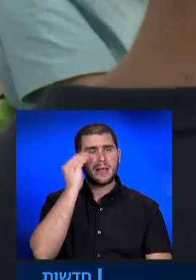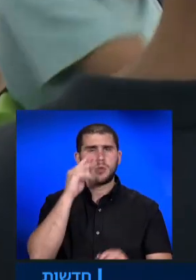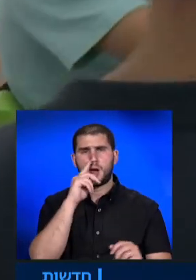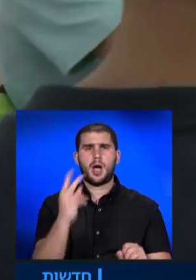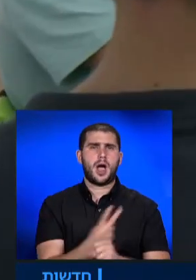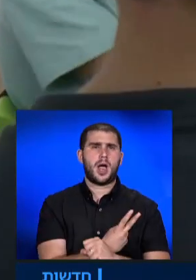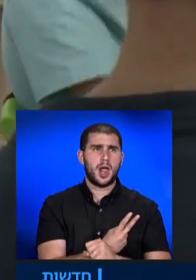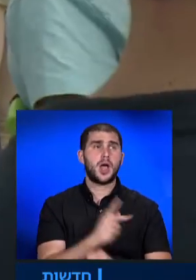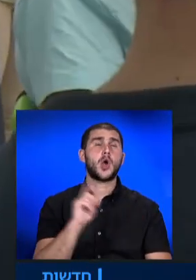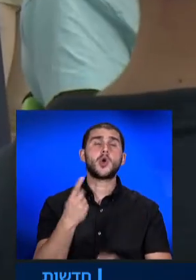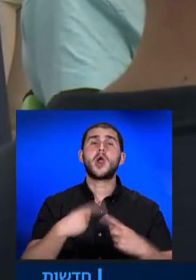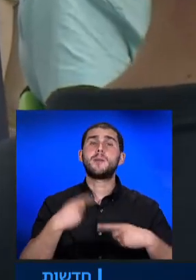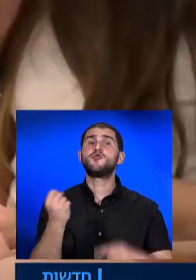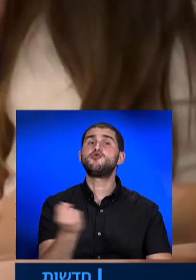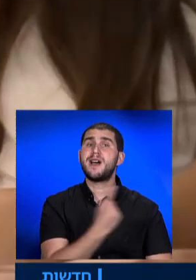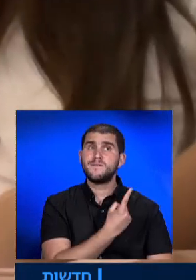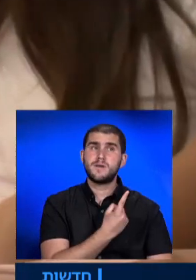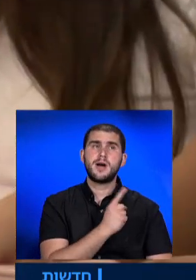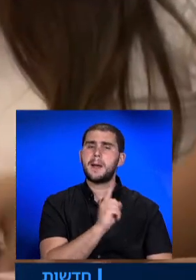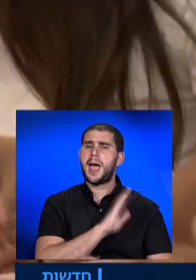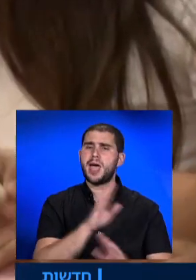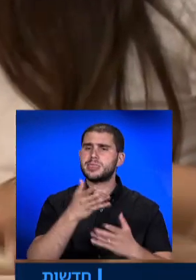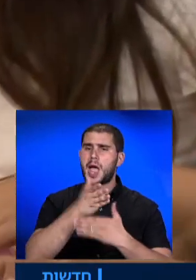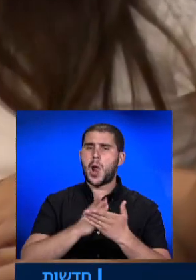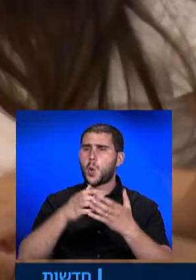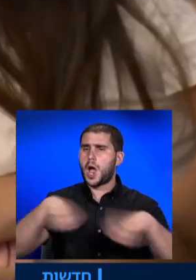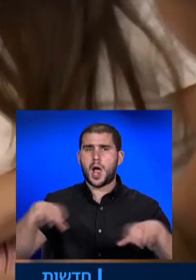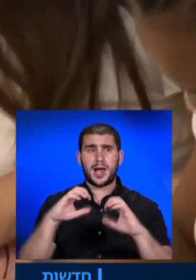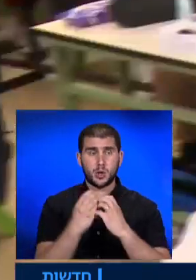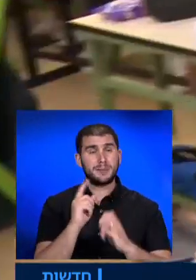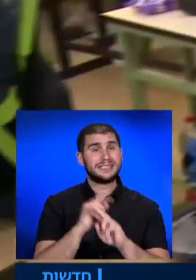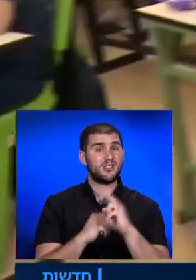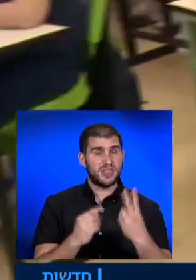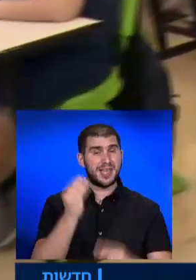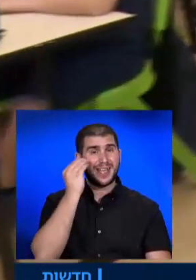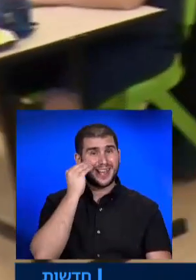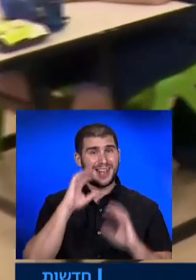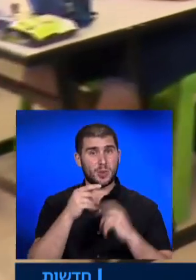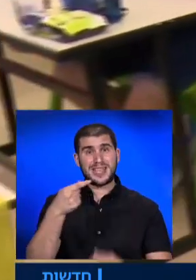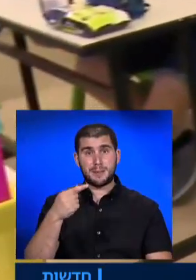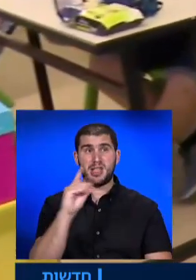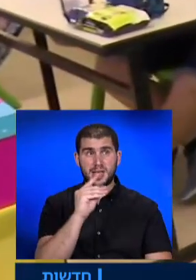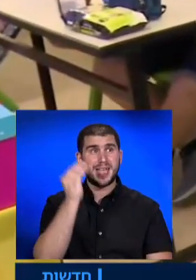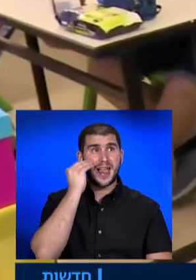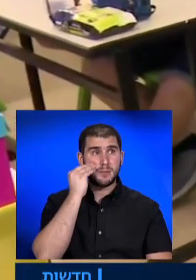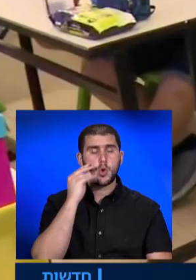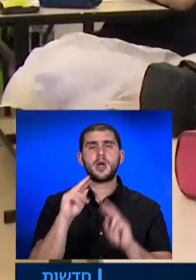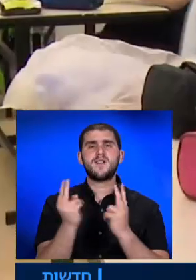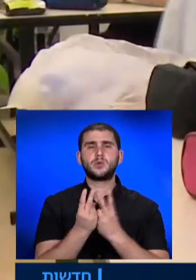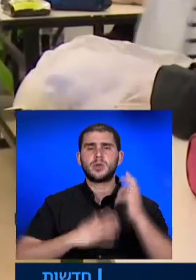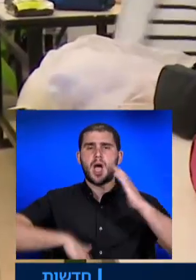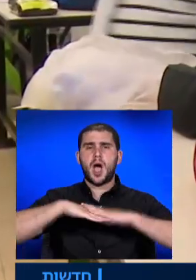השבוע ולא בחלוקה לכיתות. לעומתם, תלמידי כיתות ג' וד' ילמדו בקבוצות של עד 18